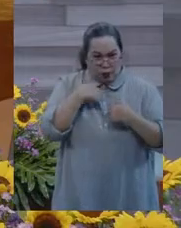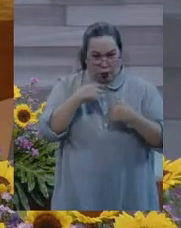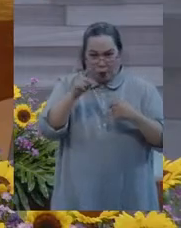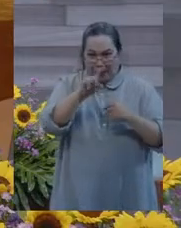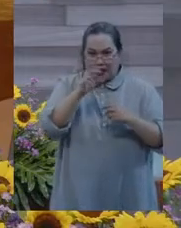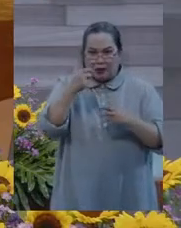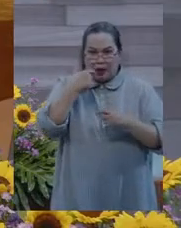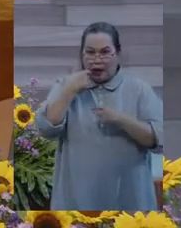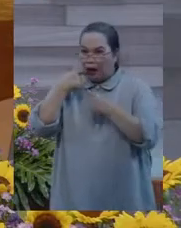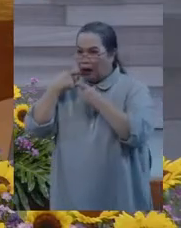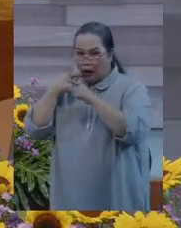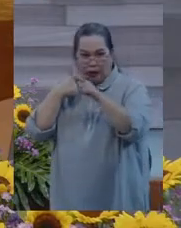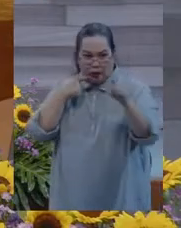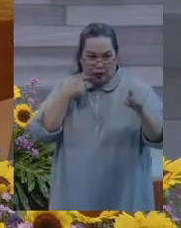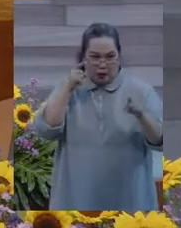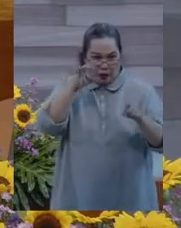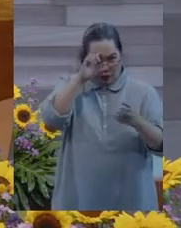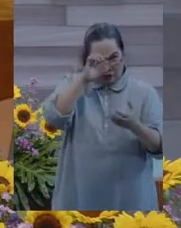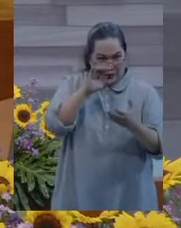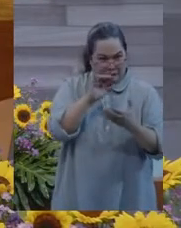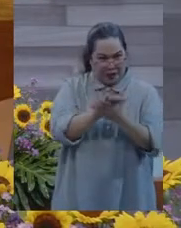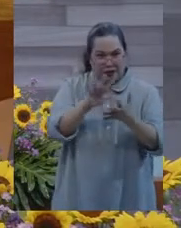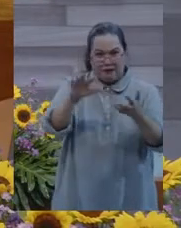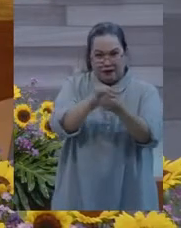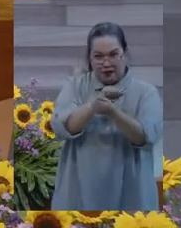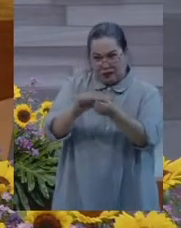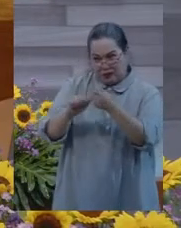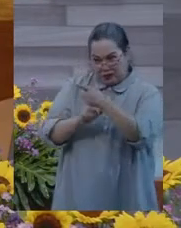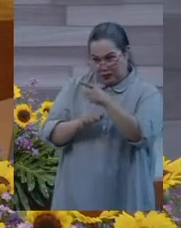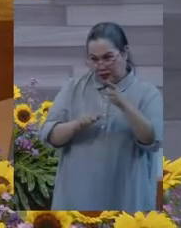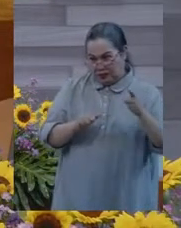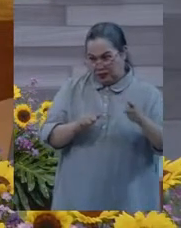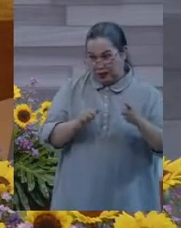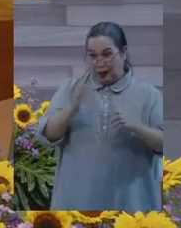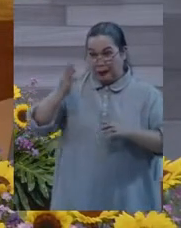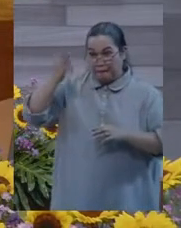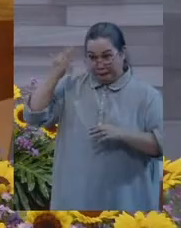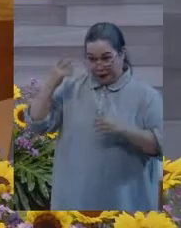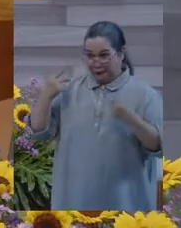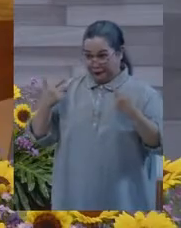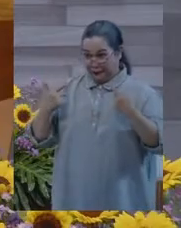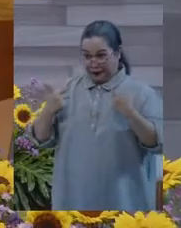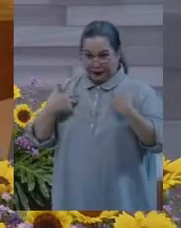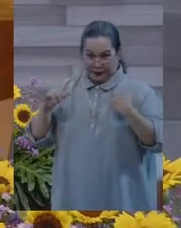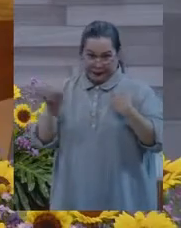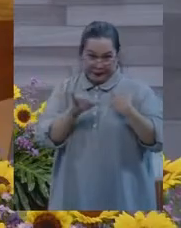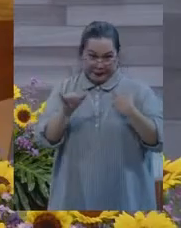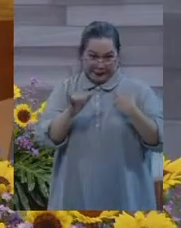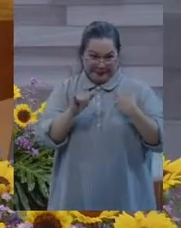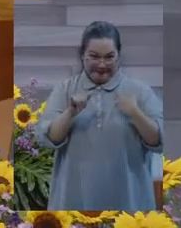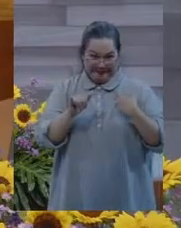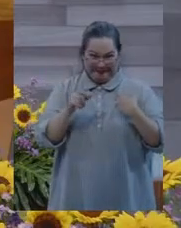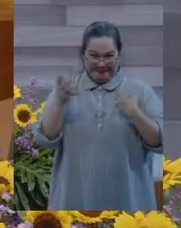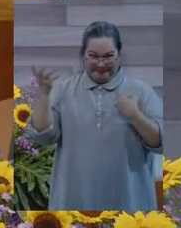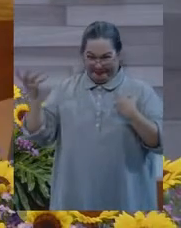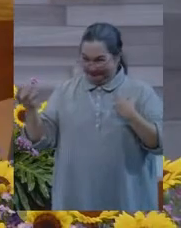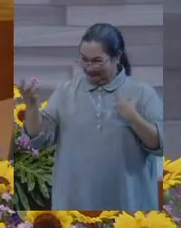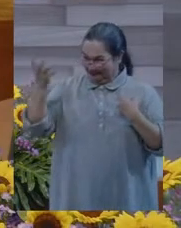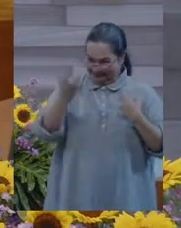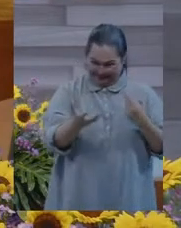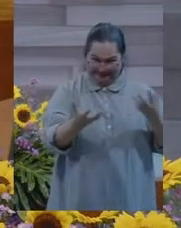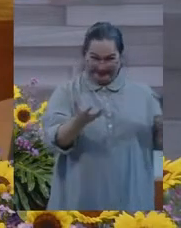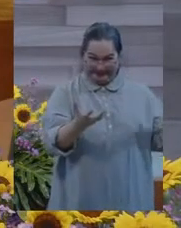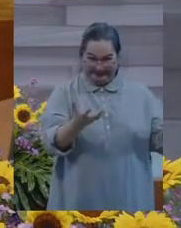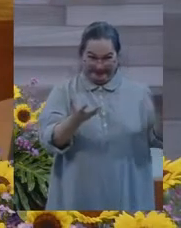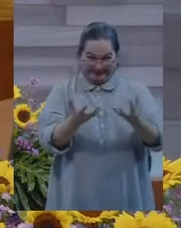Yung love feast po kasi nung araw, nung early days ng church, meron po silang parang potluck or ang tawag natin